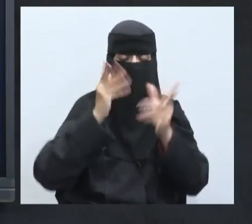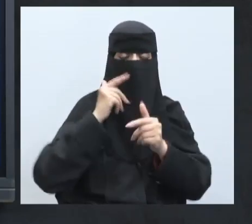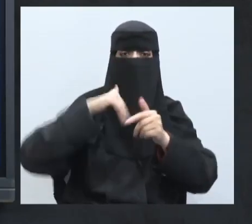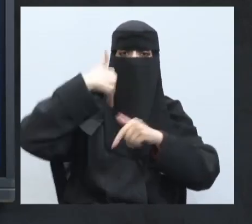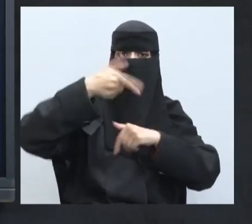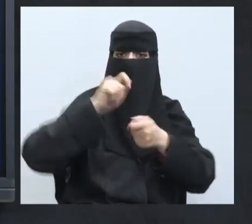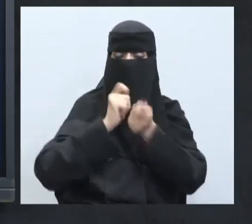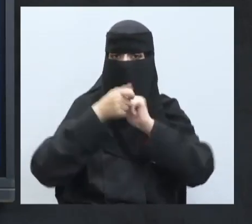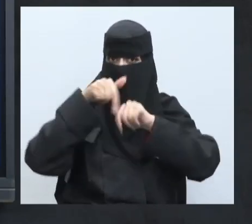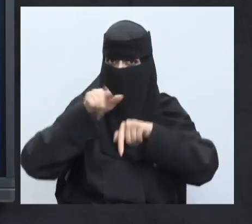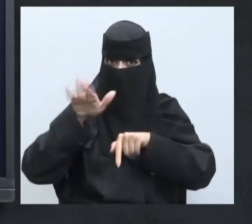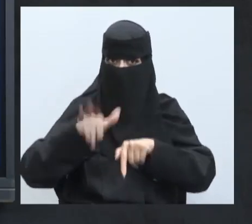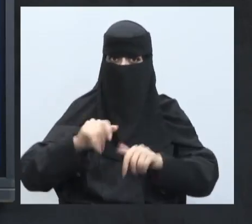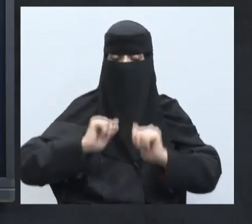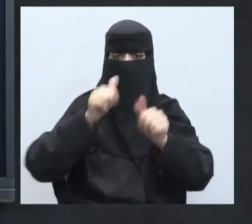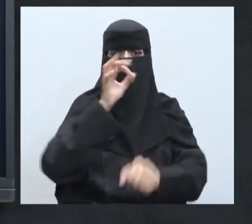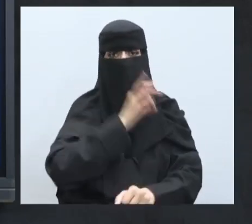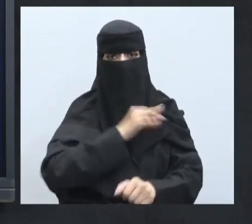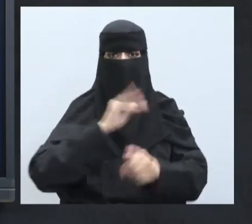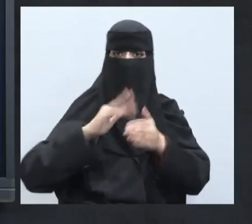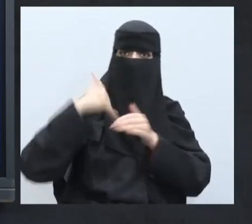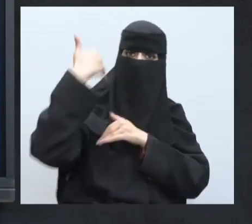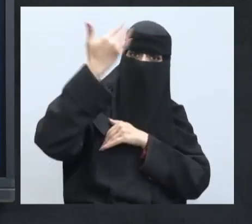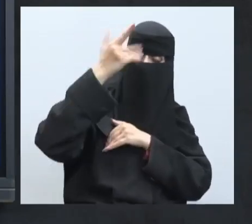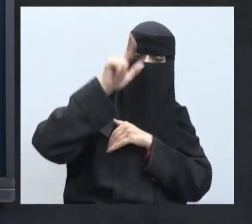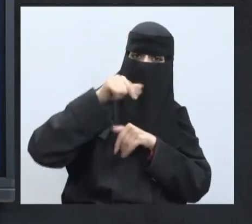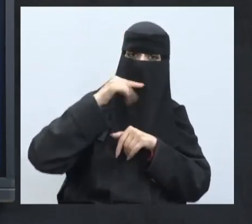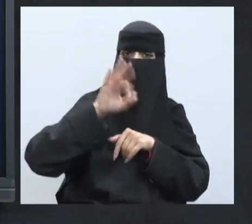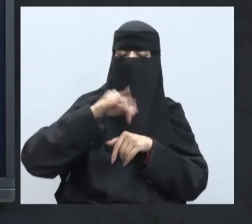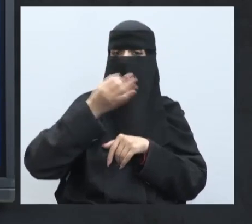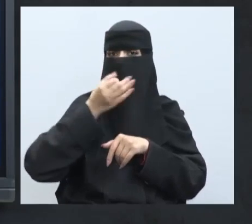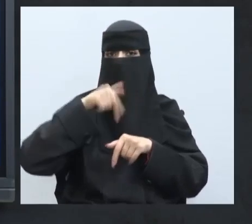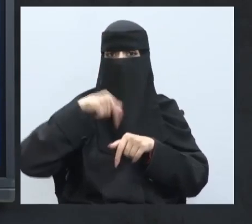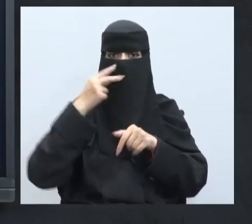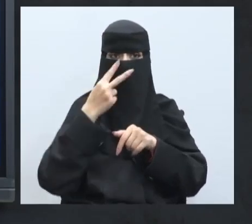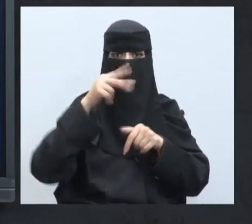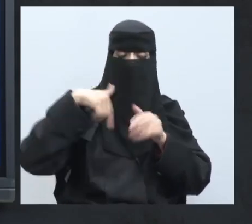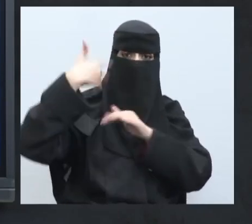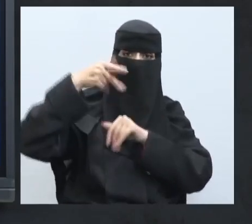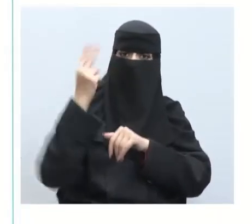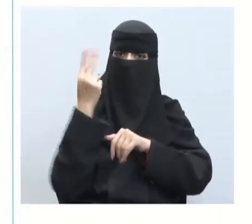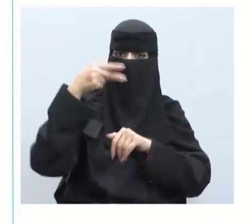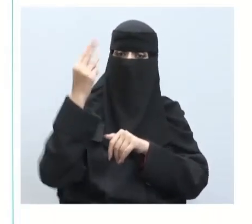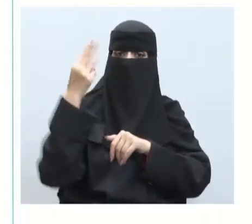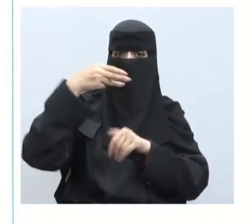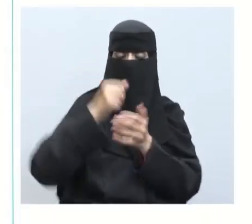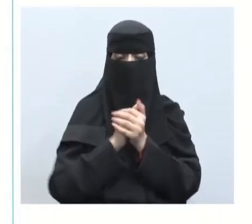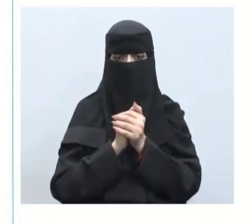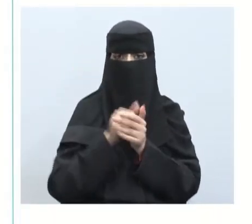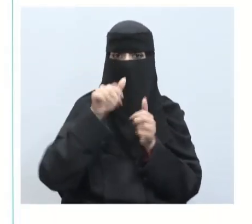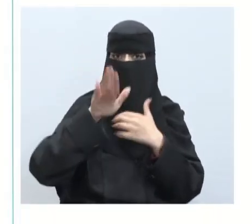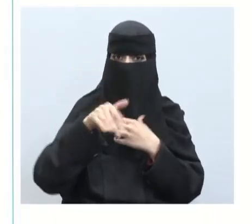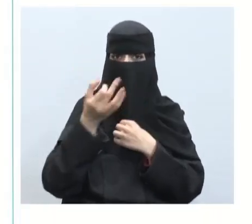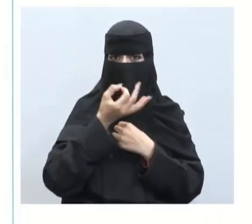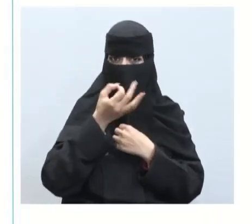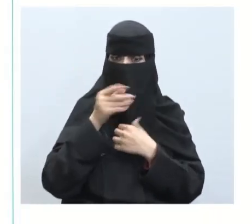التغيير باذن الله سيكون مفيد للمستقبل اذا اذا ما تحدثنا عن رؤيه المملكه 20 30 ايضا